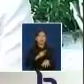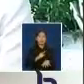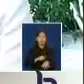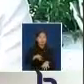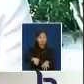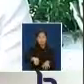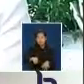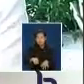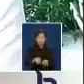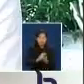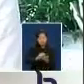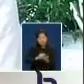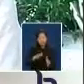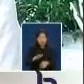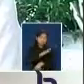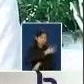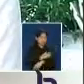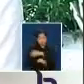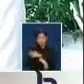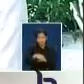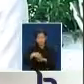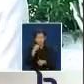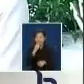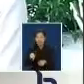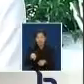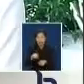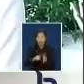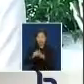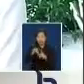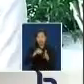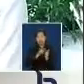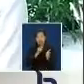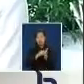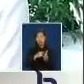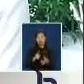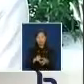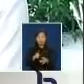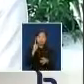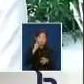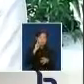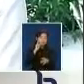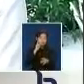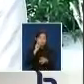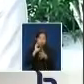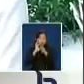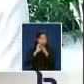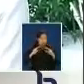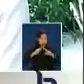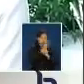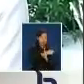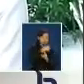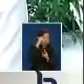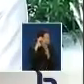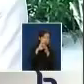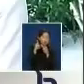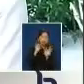หยิบของทานมากรับประทานอะไรแล้วสุดท้ายก็อาจจะติดเชื้อที่พวกเราได้คุยกันอันนี้ก็คือเป็นความห่วงใยที่กระทรวงสาธารณสุขท